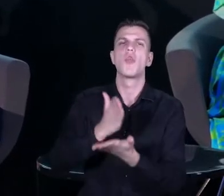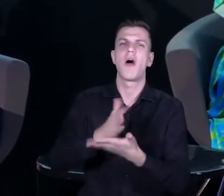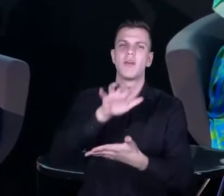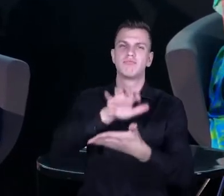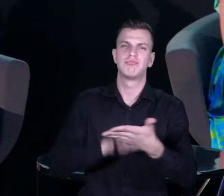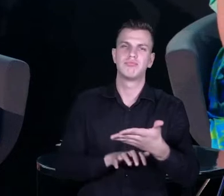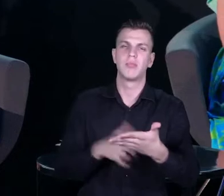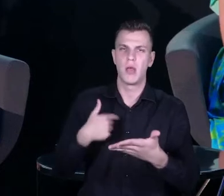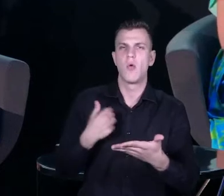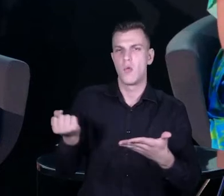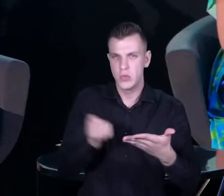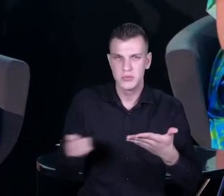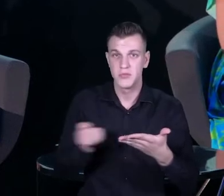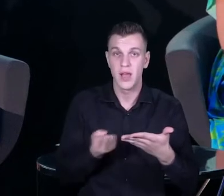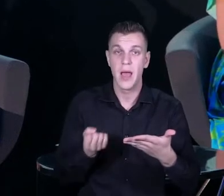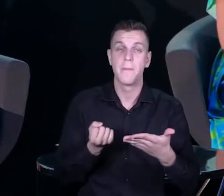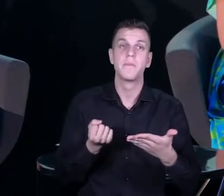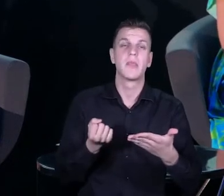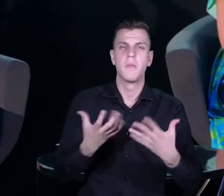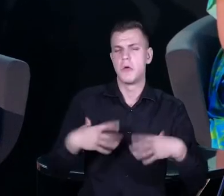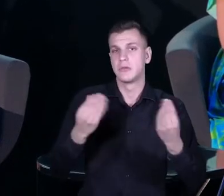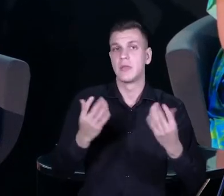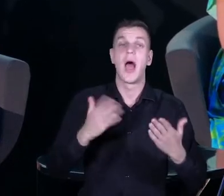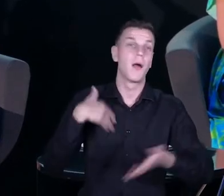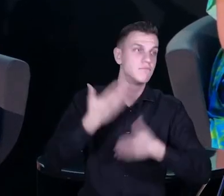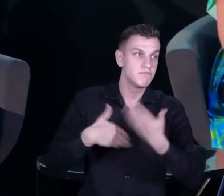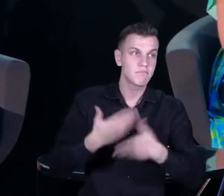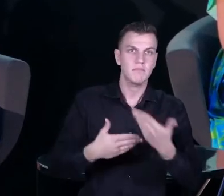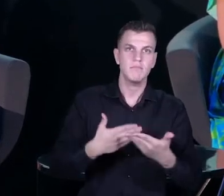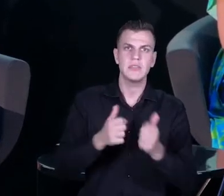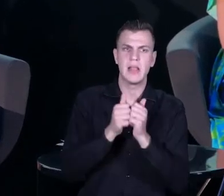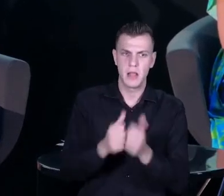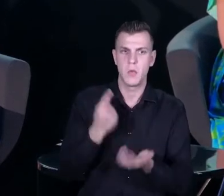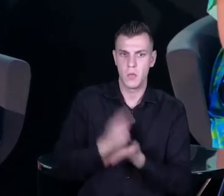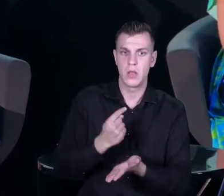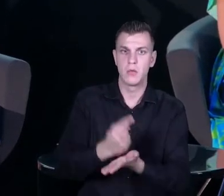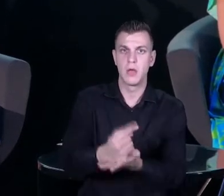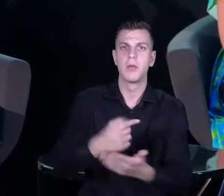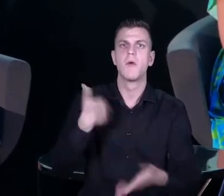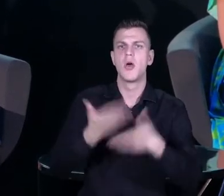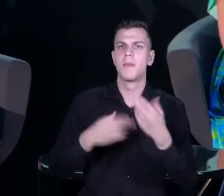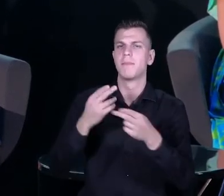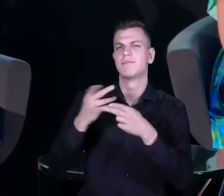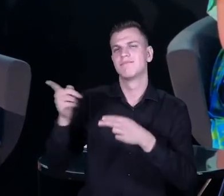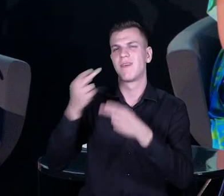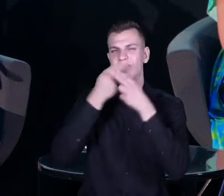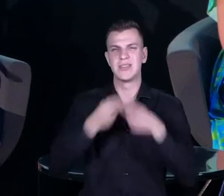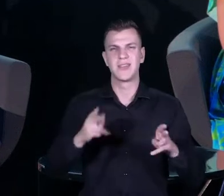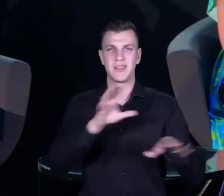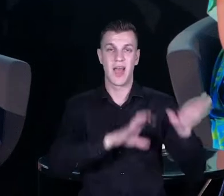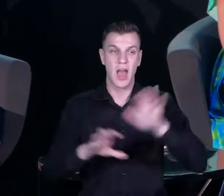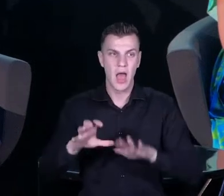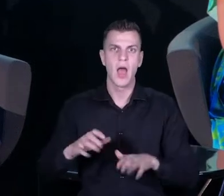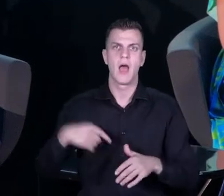programu, ale bardzo szybko, po pierwszych takich zadaniach, po wizytach studyjnych i z własnego